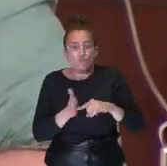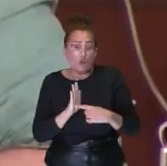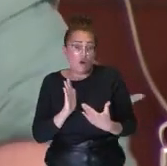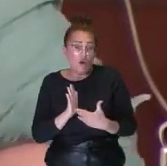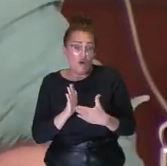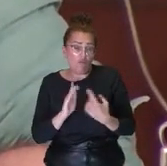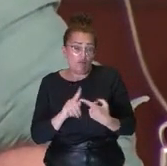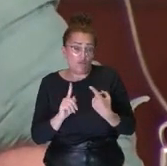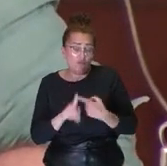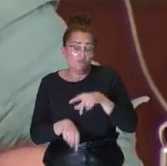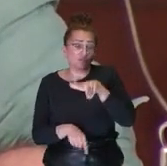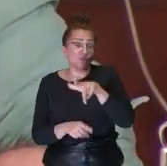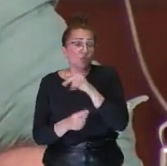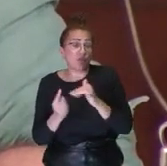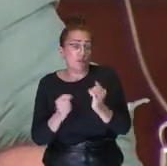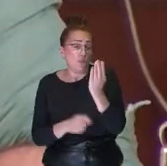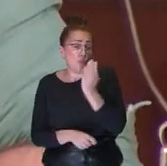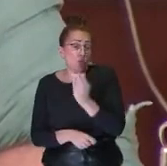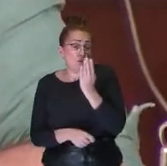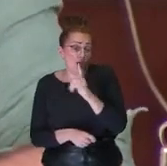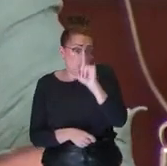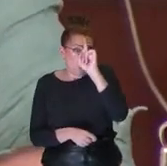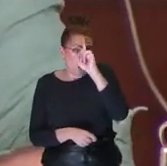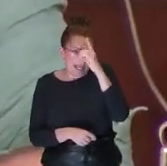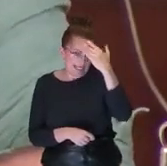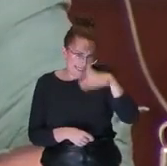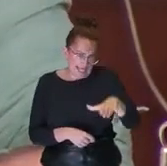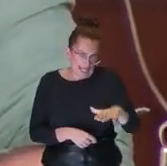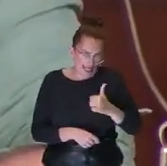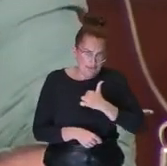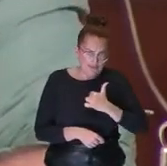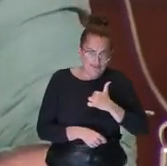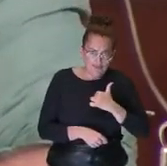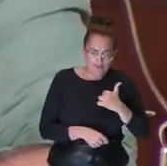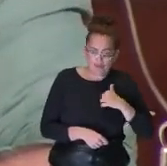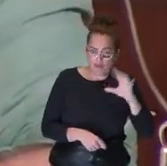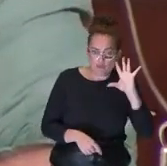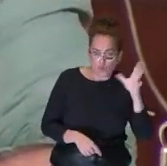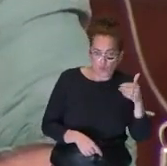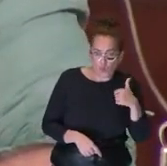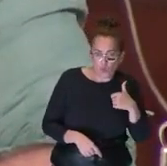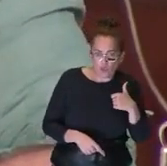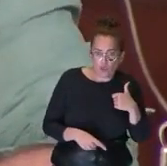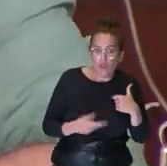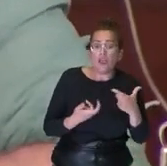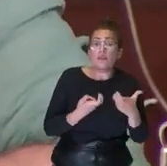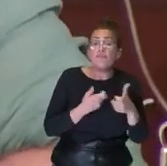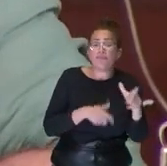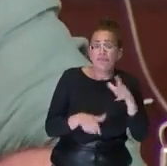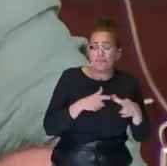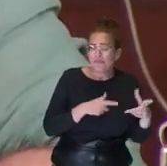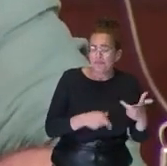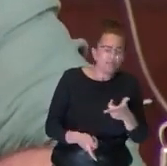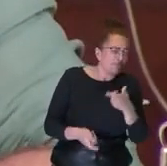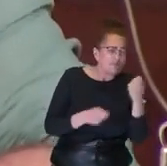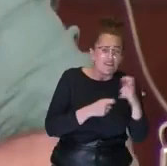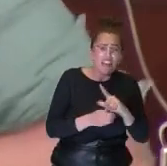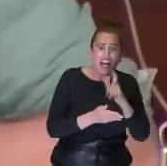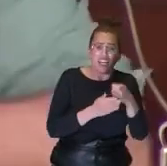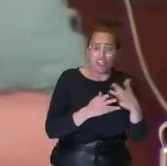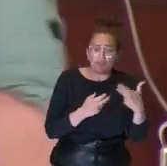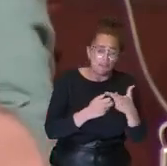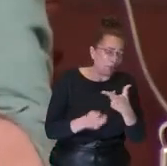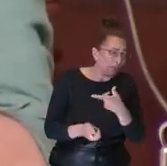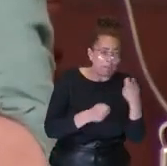logements sociaux. C'est parce que le marché privé est devenu complètement fou, je le disais en introduction, les loyers sont très élevés, les prix d'acquisition le sont également, et